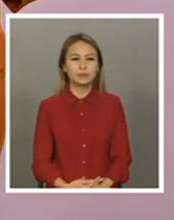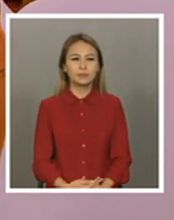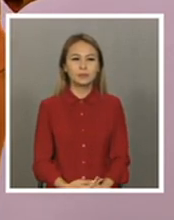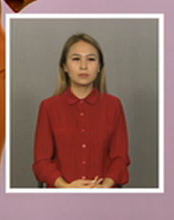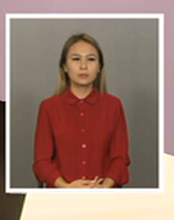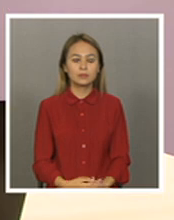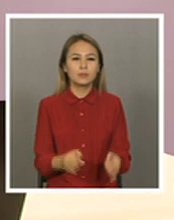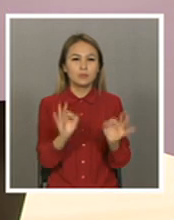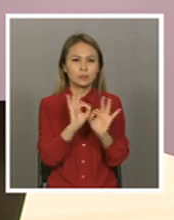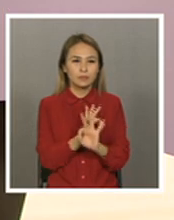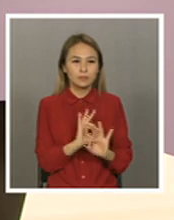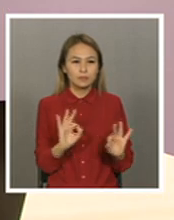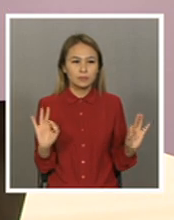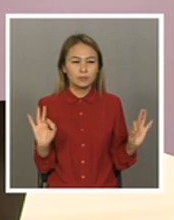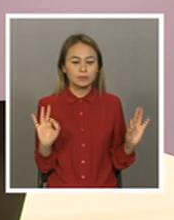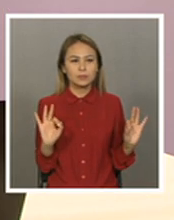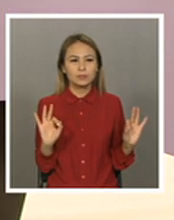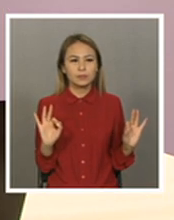Жарайсыңдар.